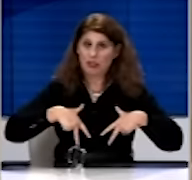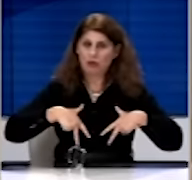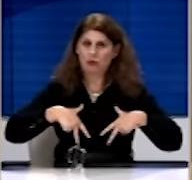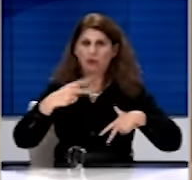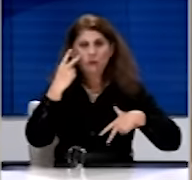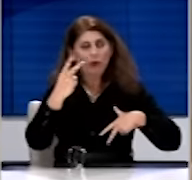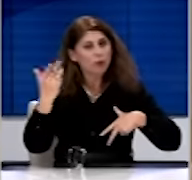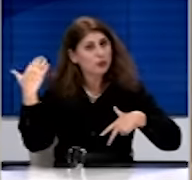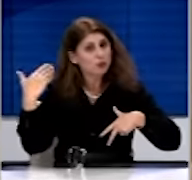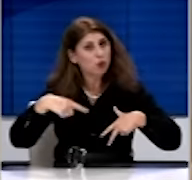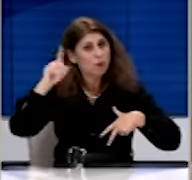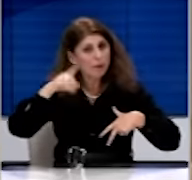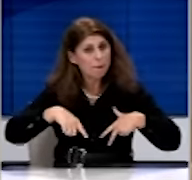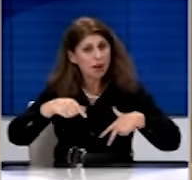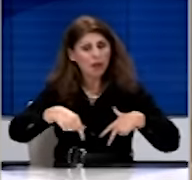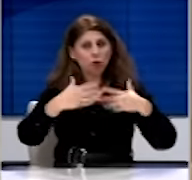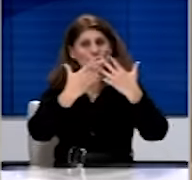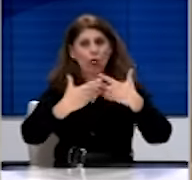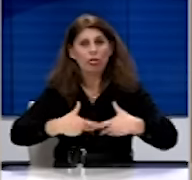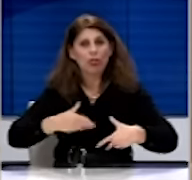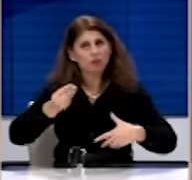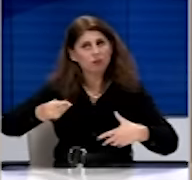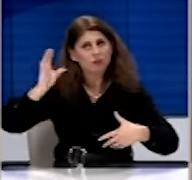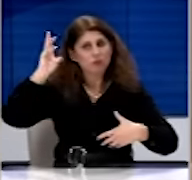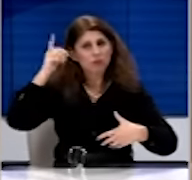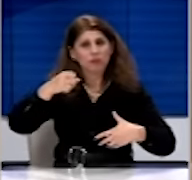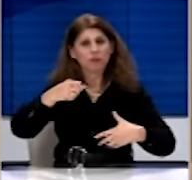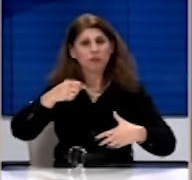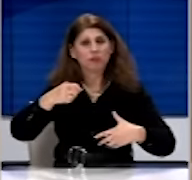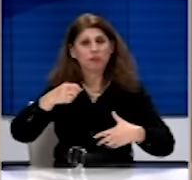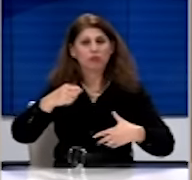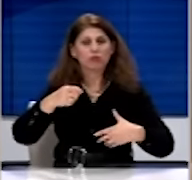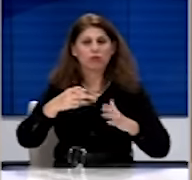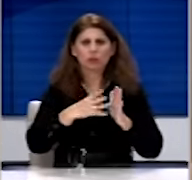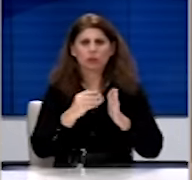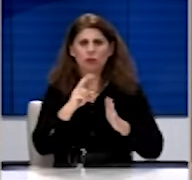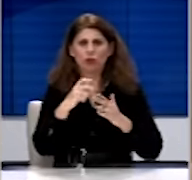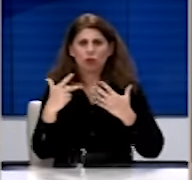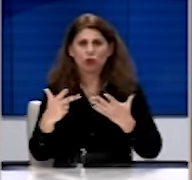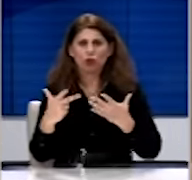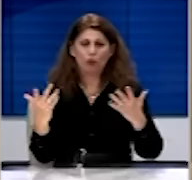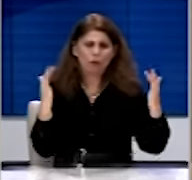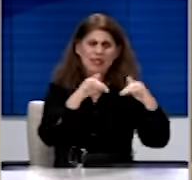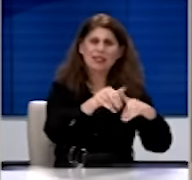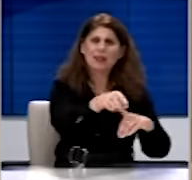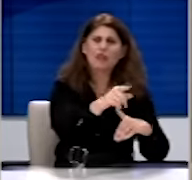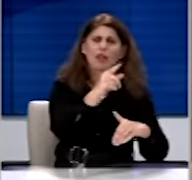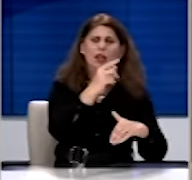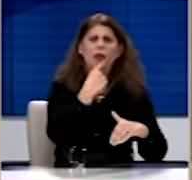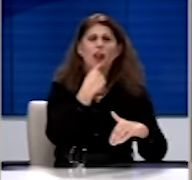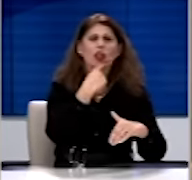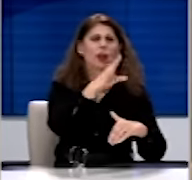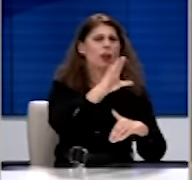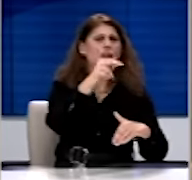τις προηγούμενες μέρες σε αυτό το θέατρο του παραλόγου, την COP28, που μαζεύτηκαν στο Ντουμπάι όλοι οι